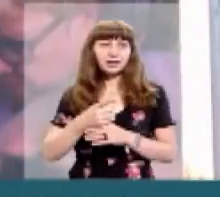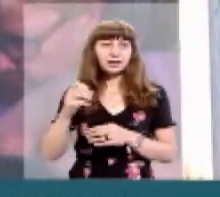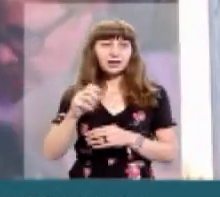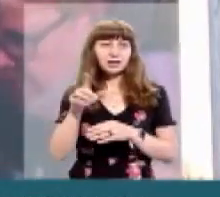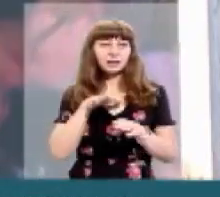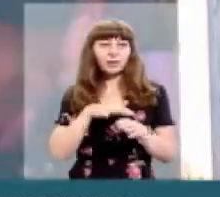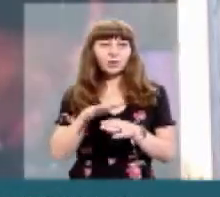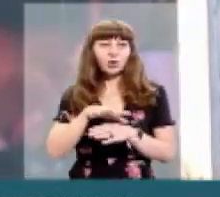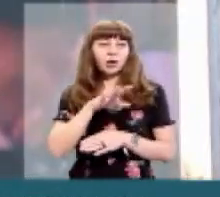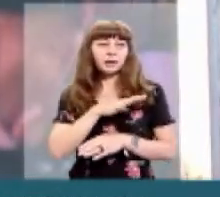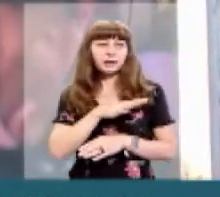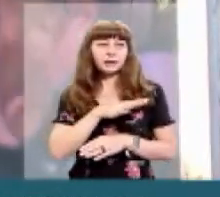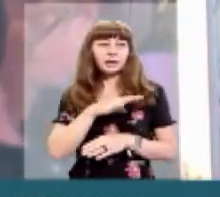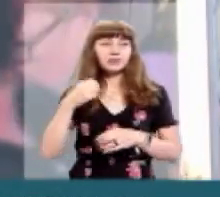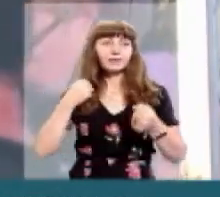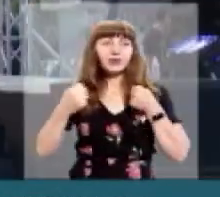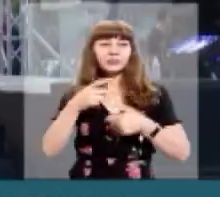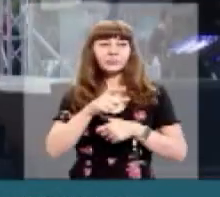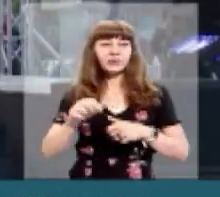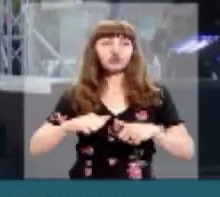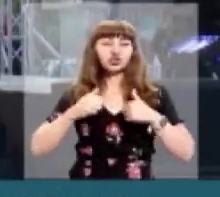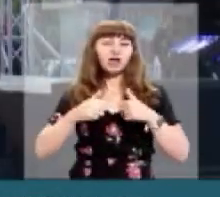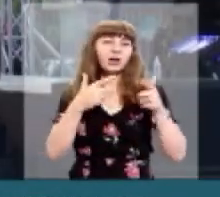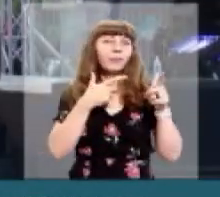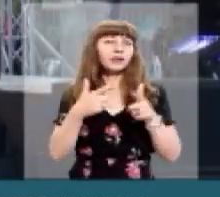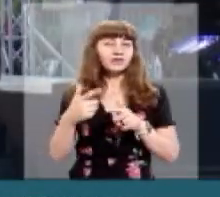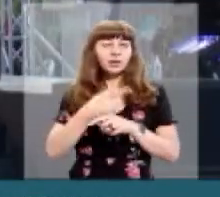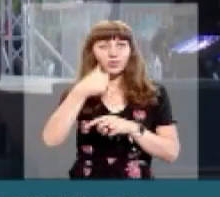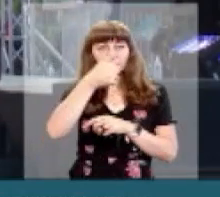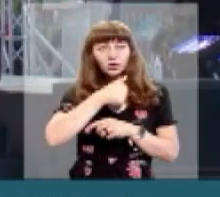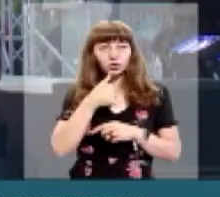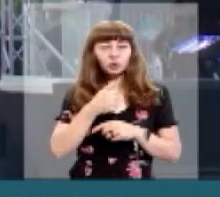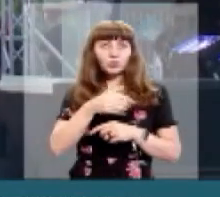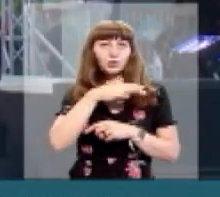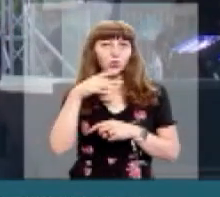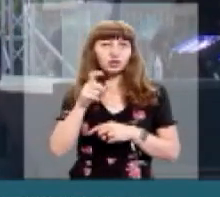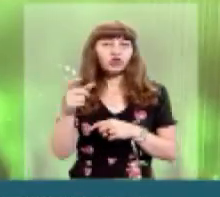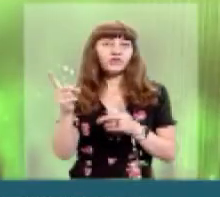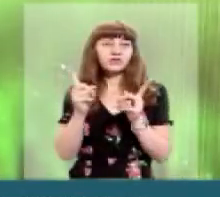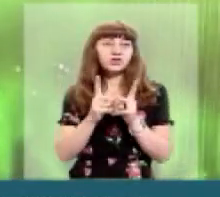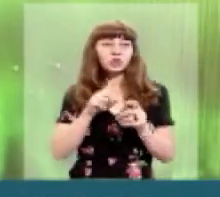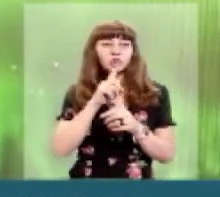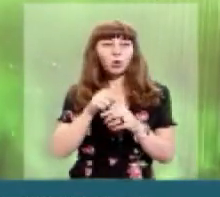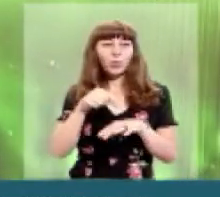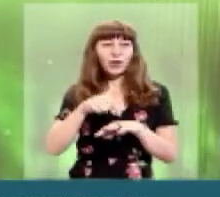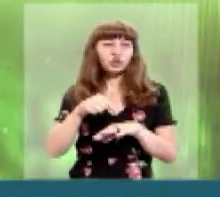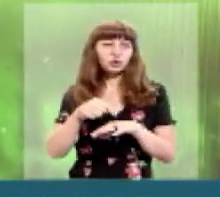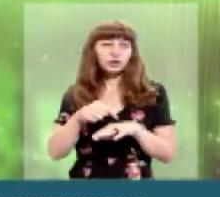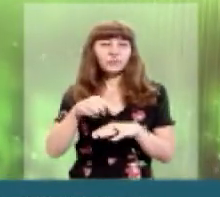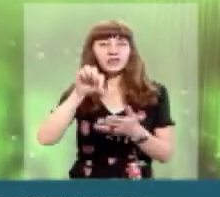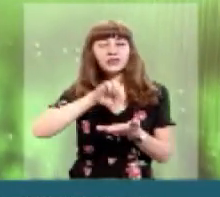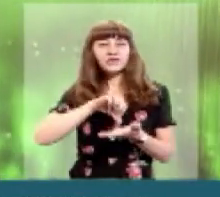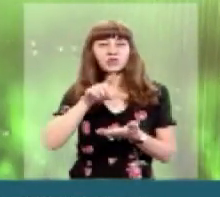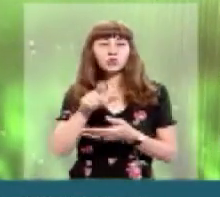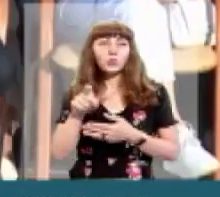толы болды. Спортшылардың тыңғылықты дайындалғандары да көрініп тұр. Бұл күні олардың өнерлерін тамашалауға халық көптеп жиналған. Олар